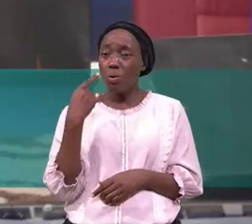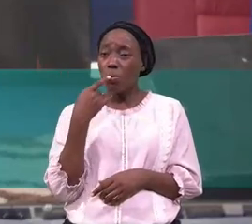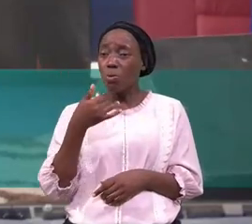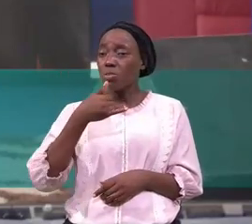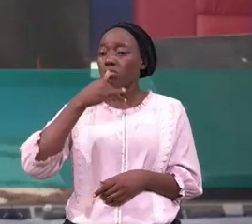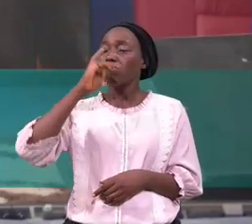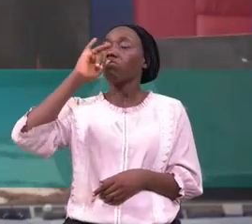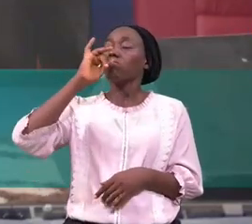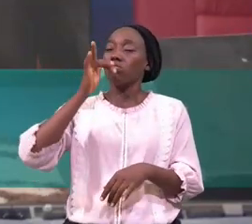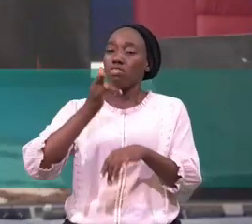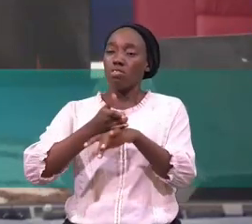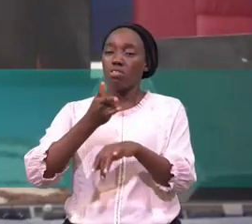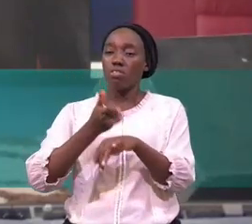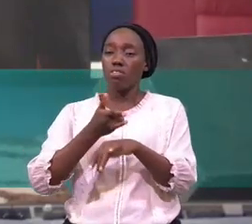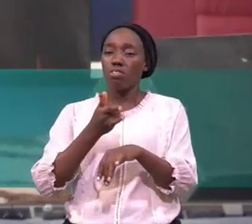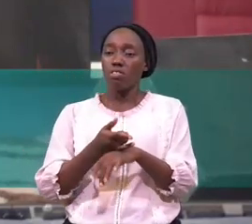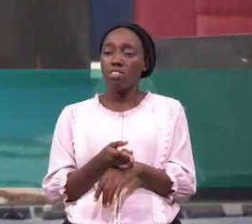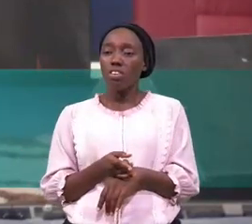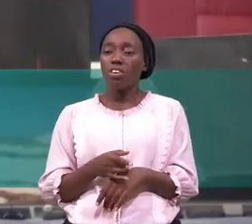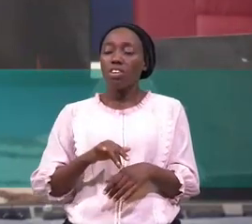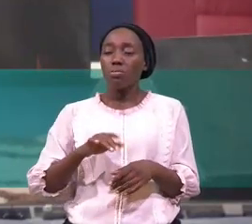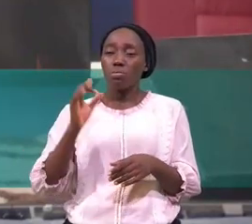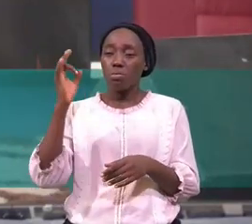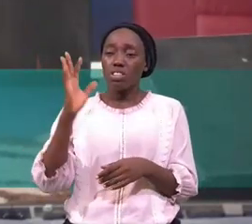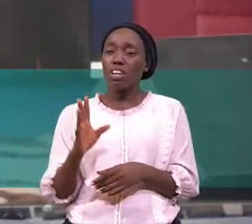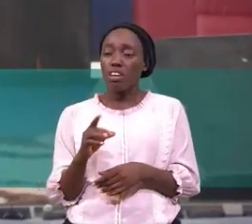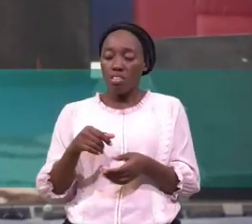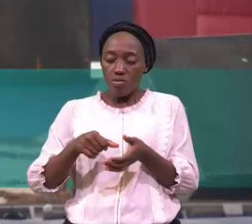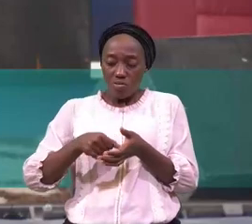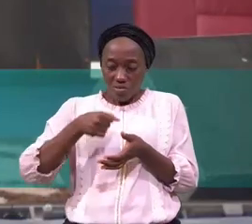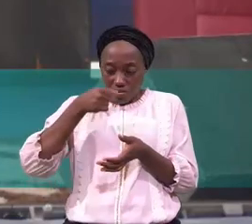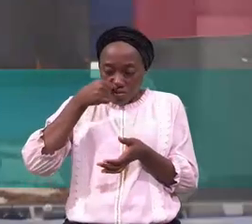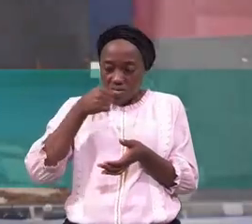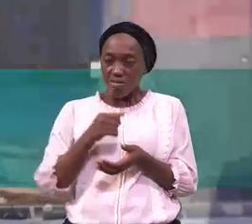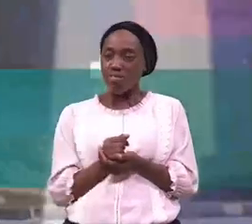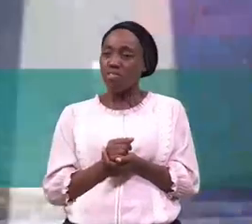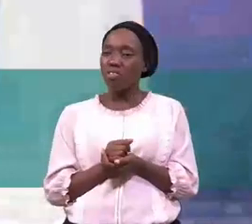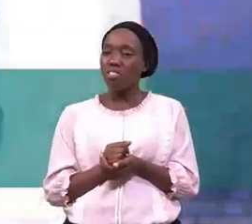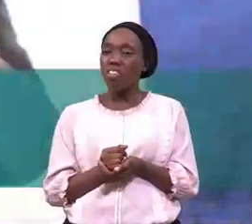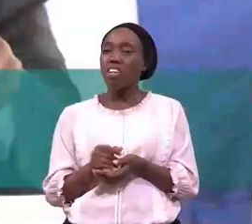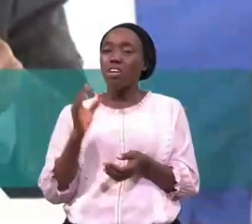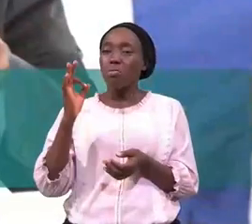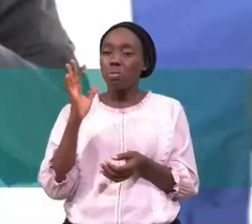les prédicateurs qui boivent l'alcool, les prédicateurs qui fument le tabac,